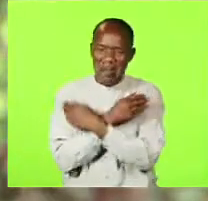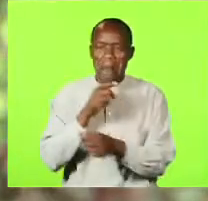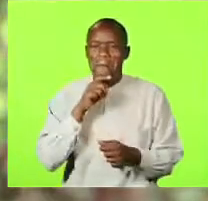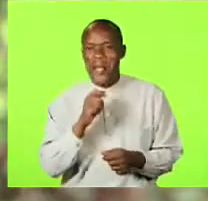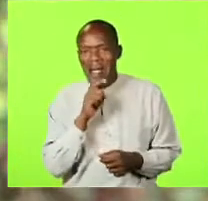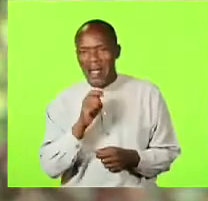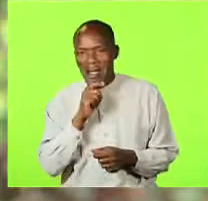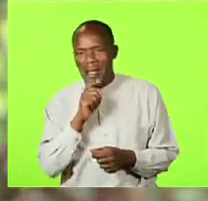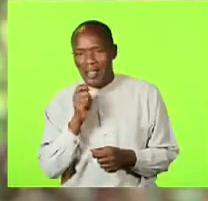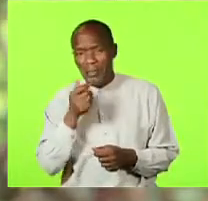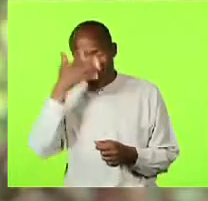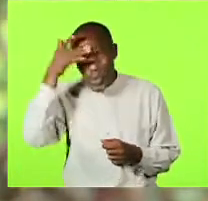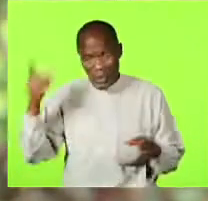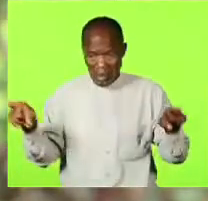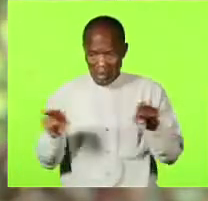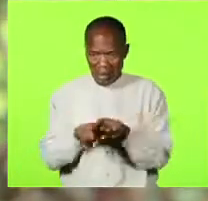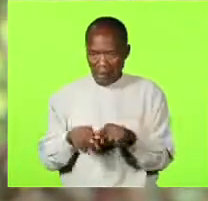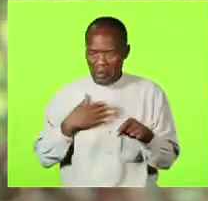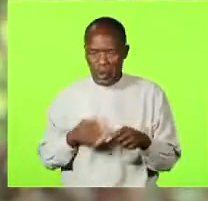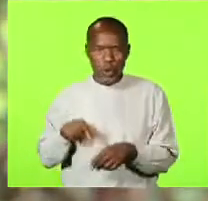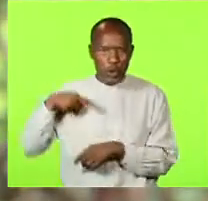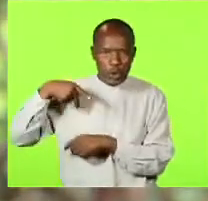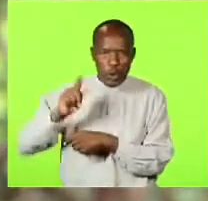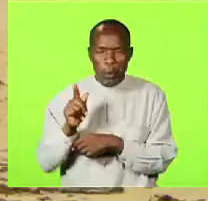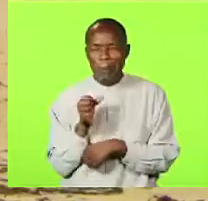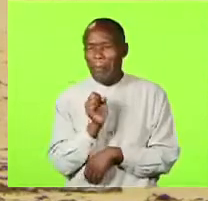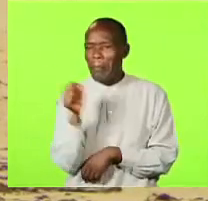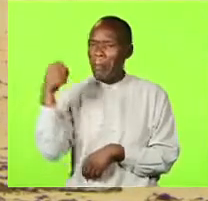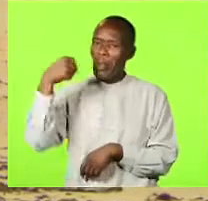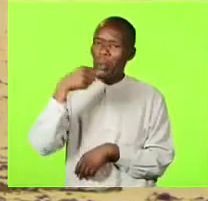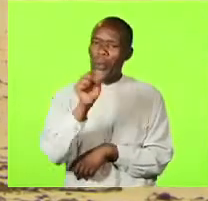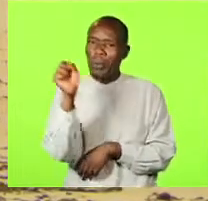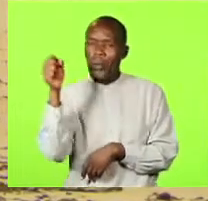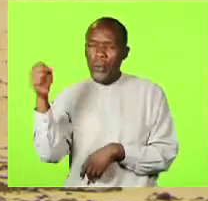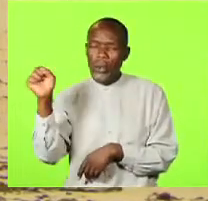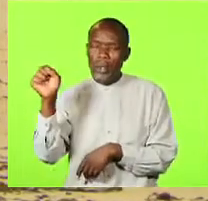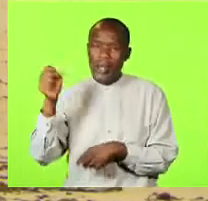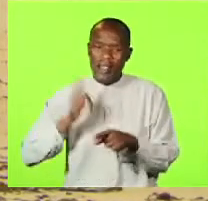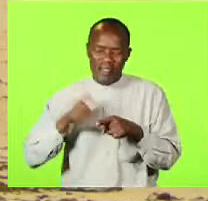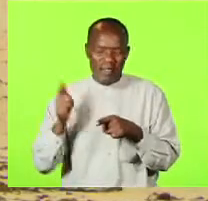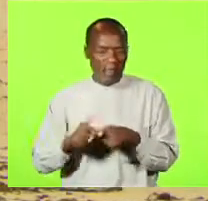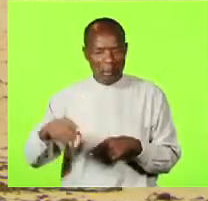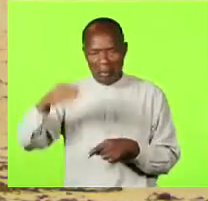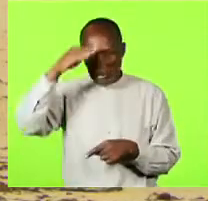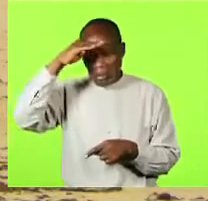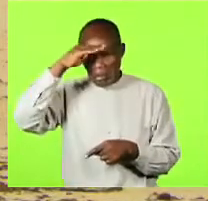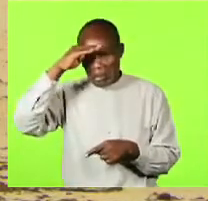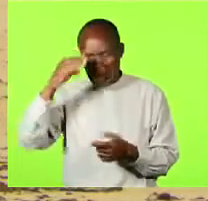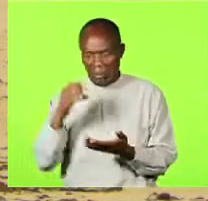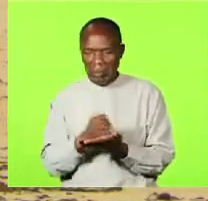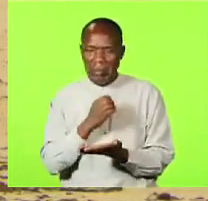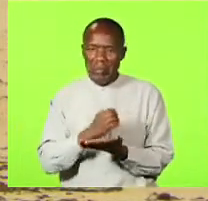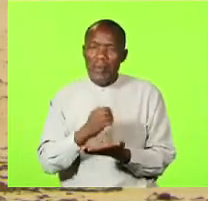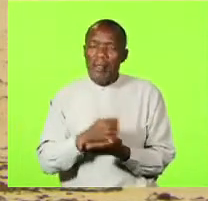hayo hayo nilikuwa nikiendra outi. Nikito nilipokuwa na nyomapombe. Nini badai nikapata wanamume, nilikuwa na